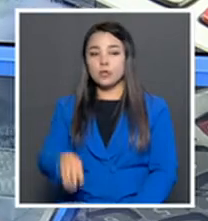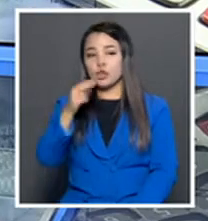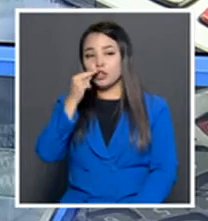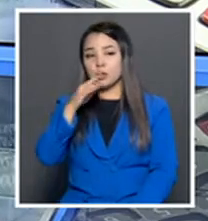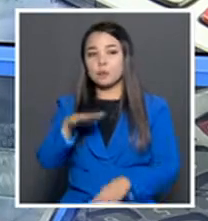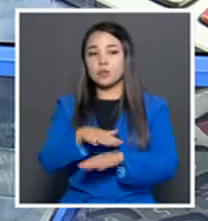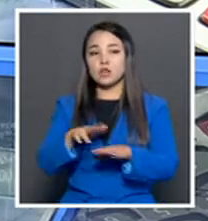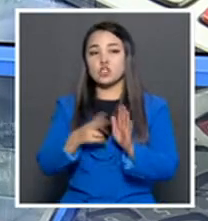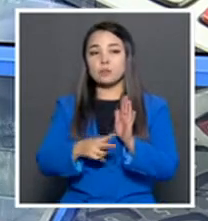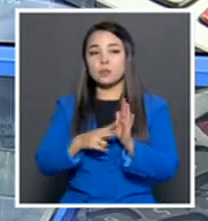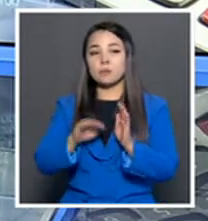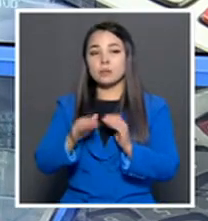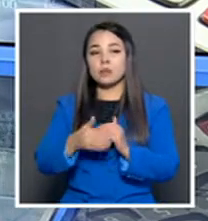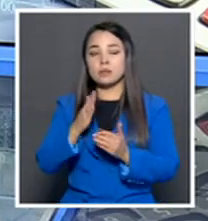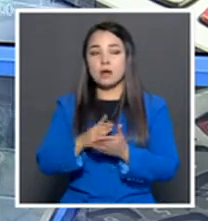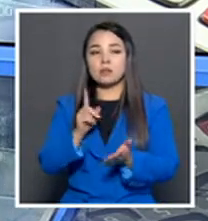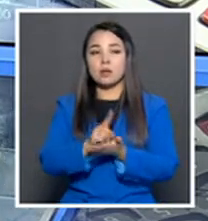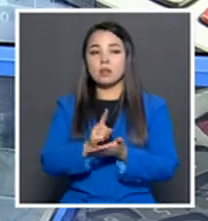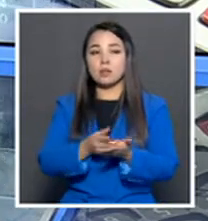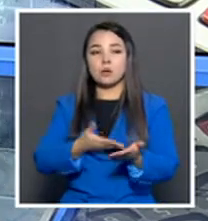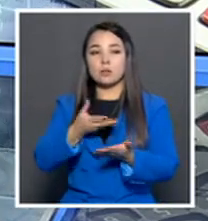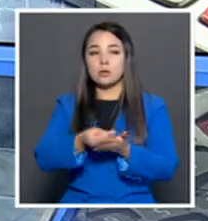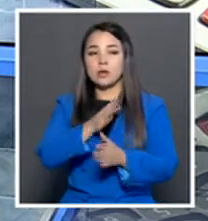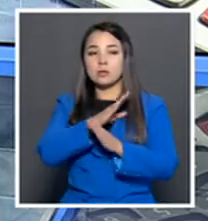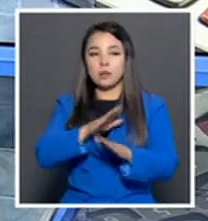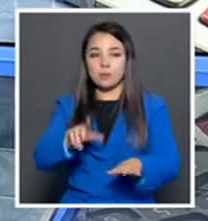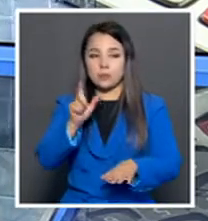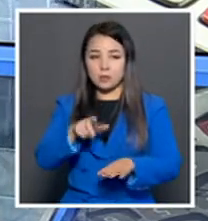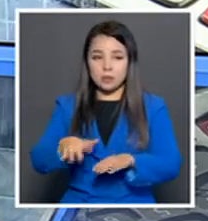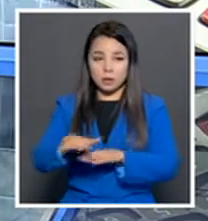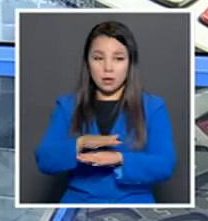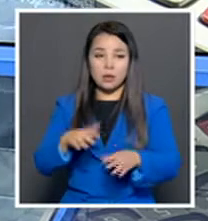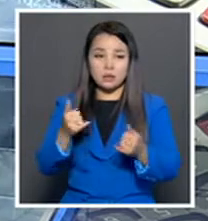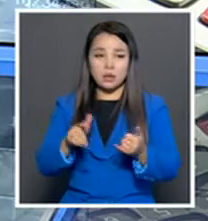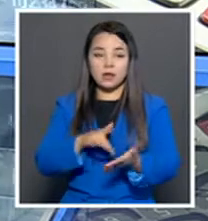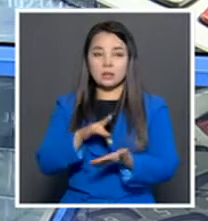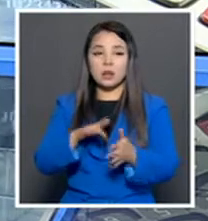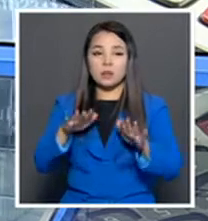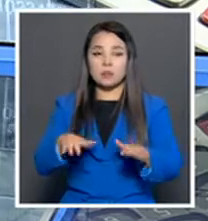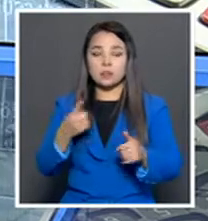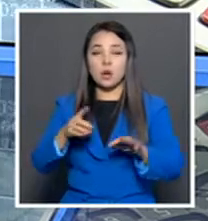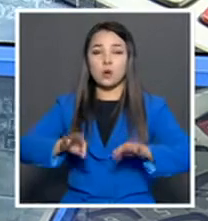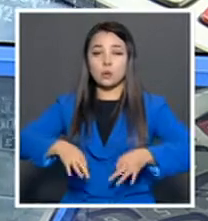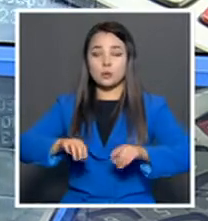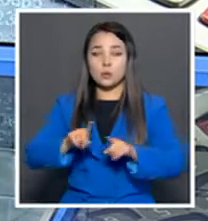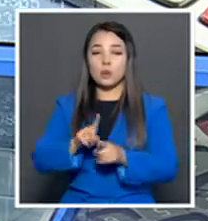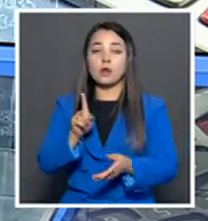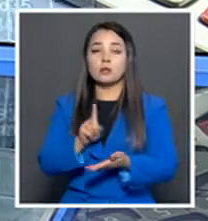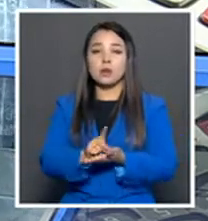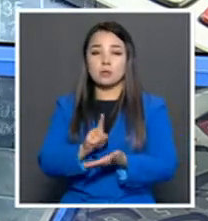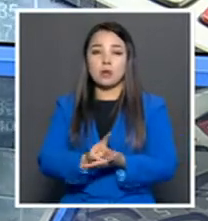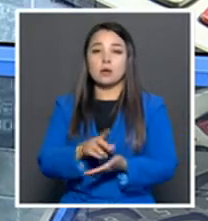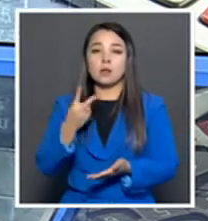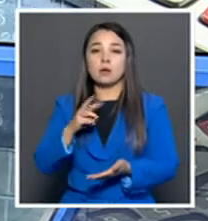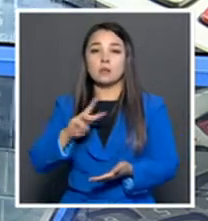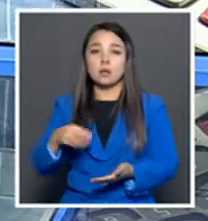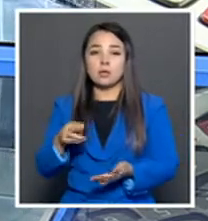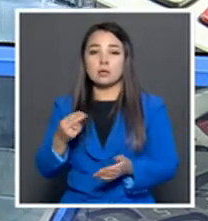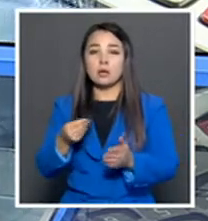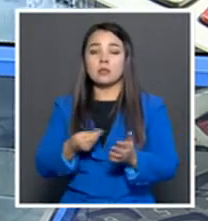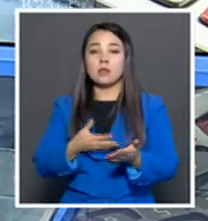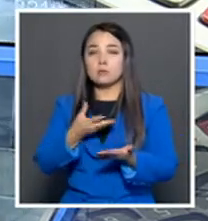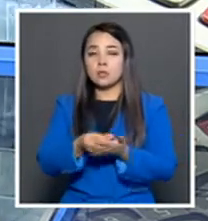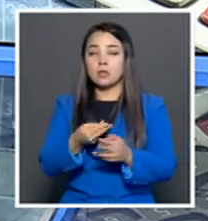Şimkentte 70 binden astam azamat salık tölemey jaltarıp jüre. Sonun salılarından kala qazınası bir ğana avtokölik salığının özünün 2 milyard tengege jok